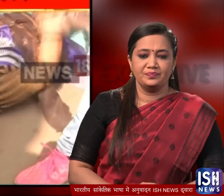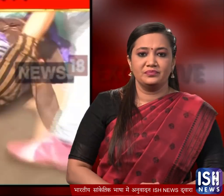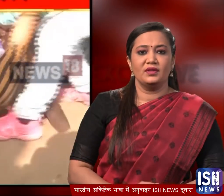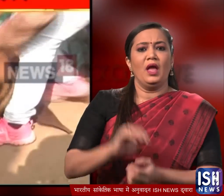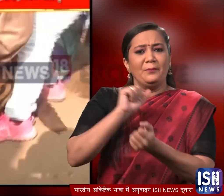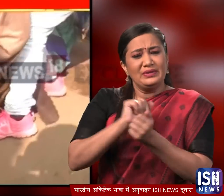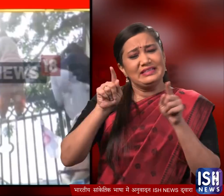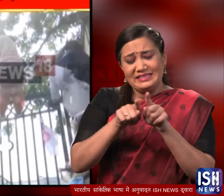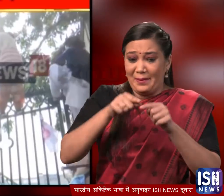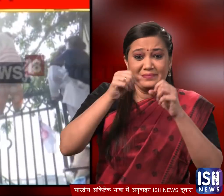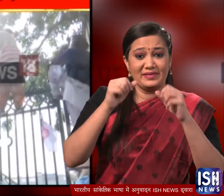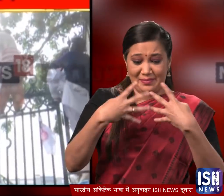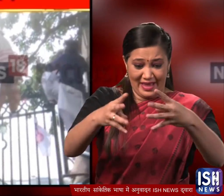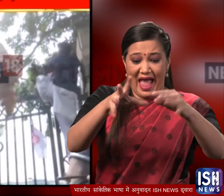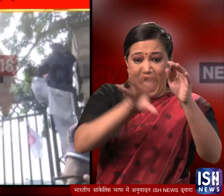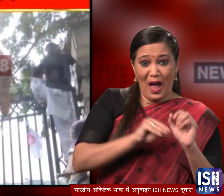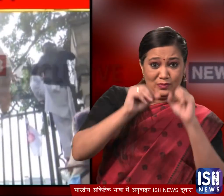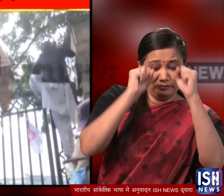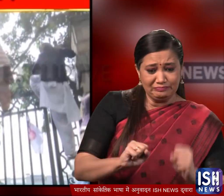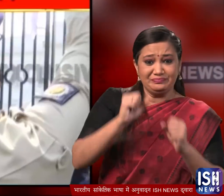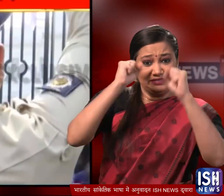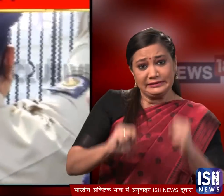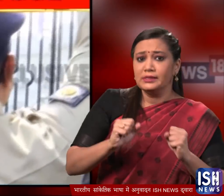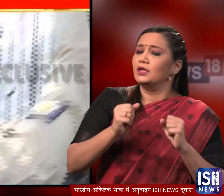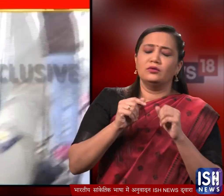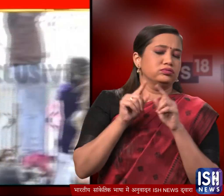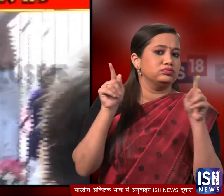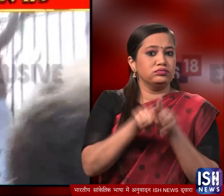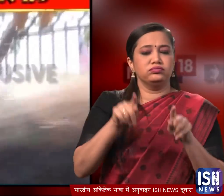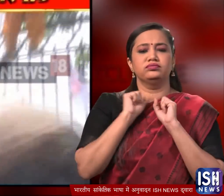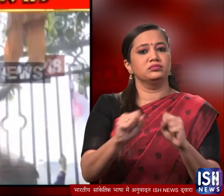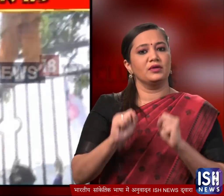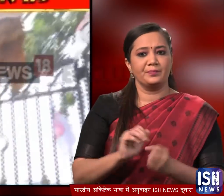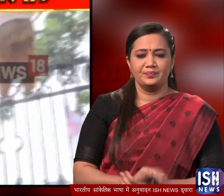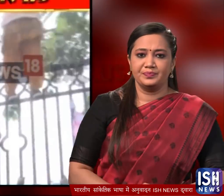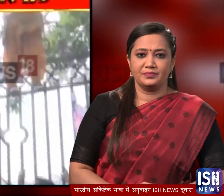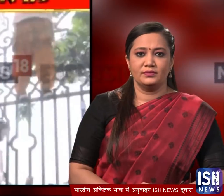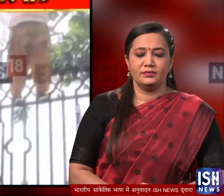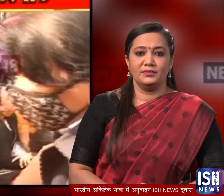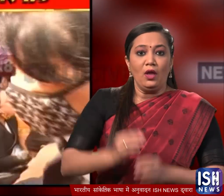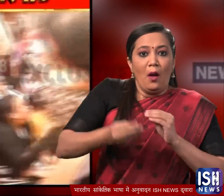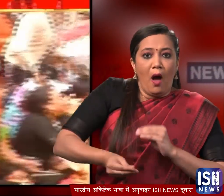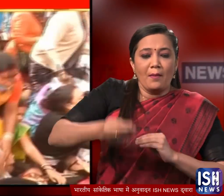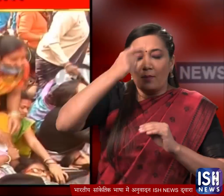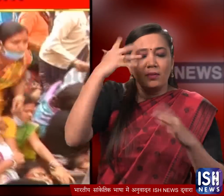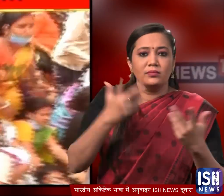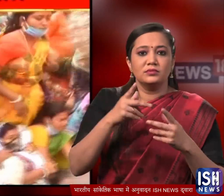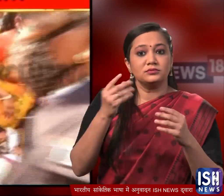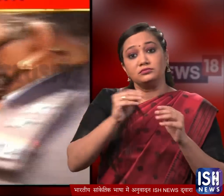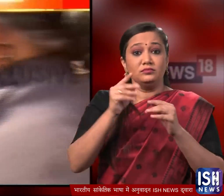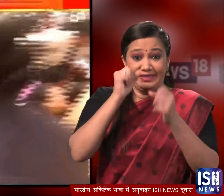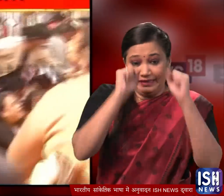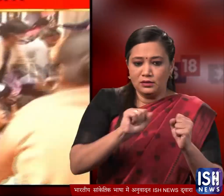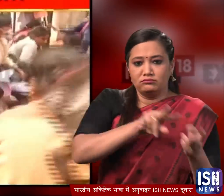पुलिस कर्मियों को इतनी ही मेहनत गेट के सामने जमीन पर बैठी महिलाओं को हटाने में भी करनी पड़ी। उनकी मुश्किल तब और बढ़ गई जब